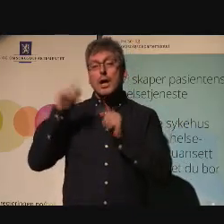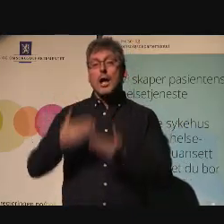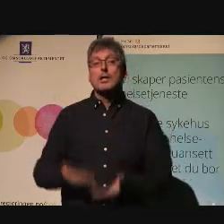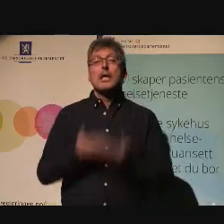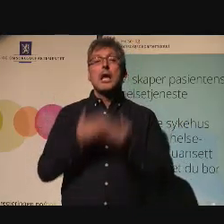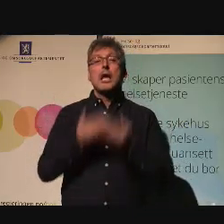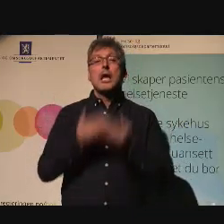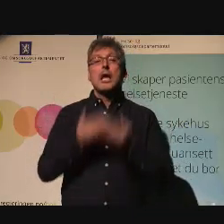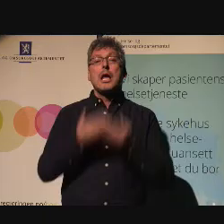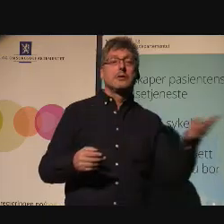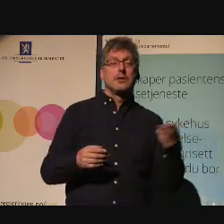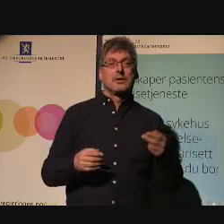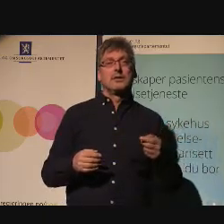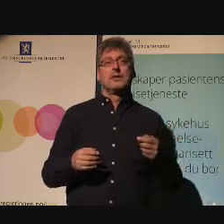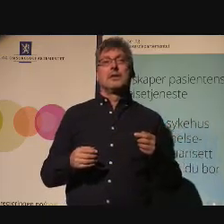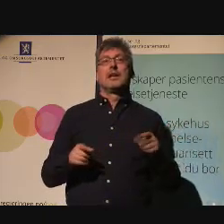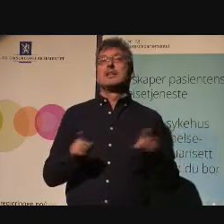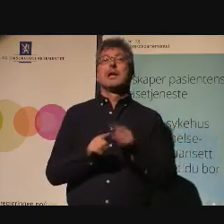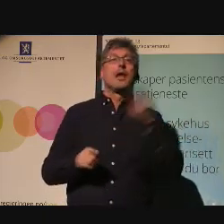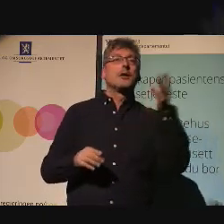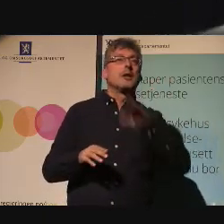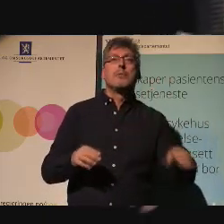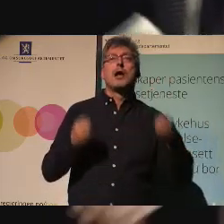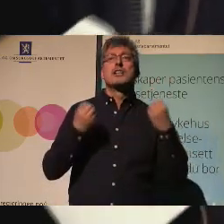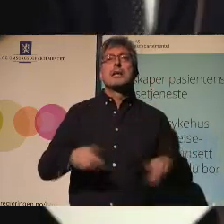andre barn slipper å oppleve det samme.